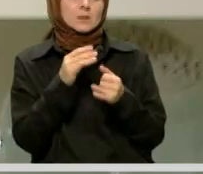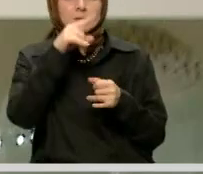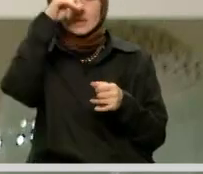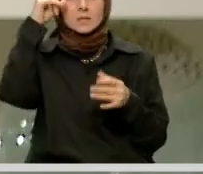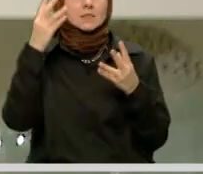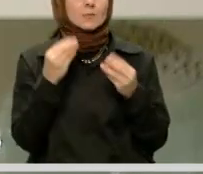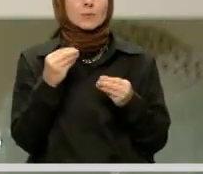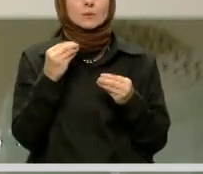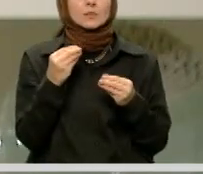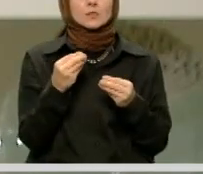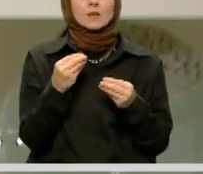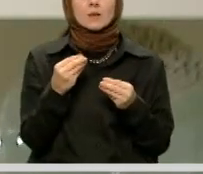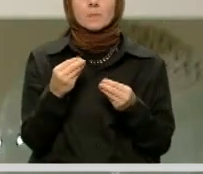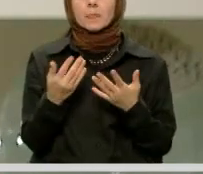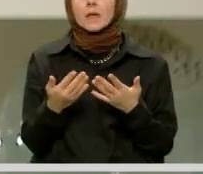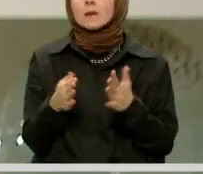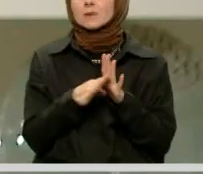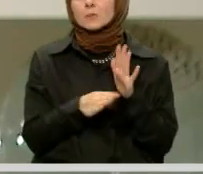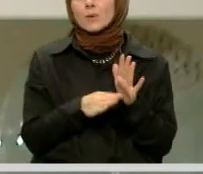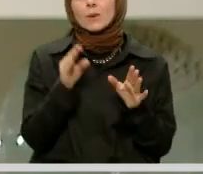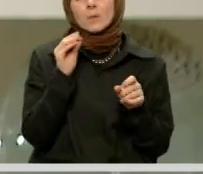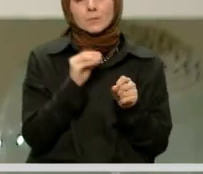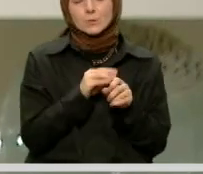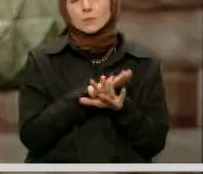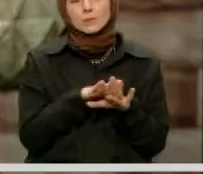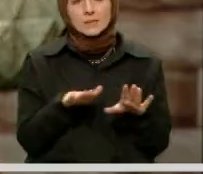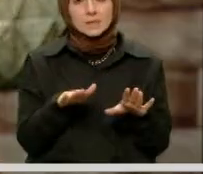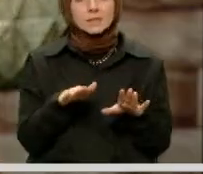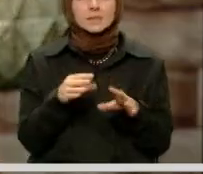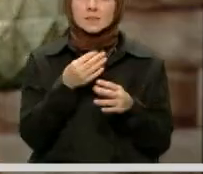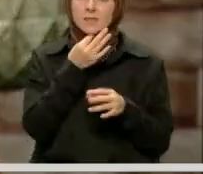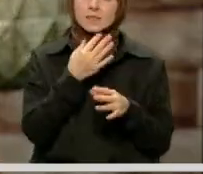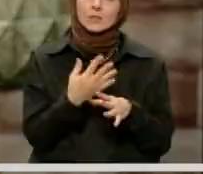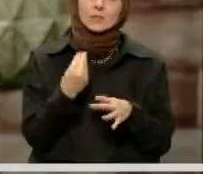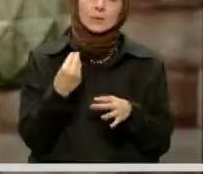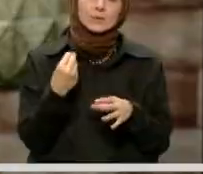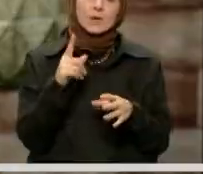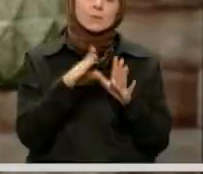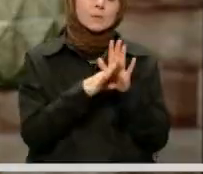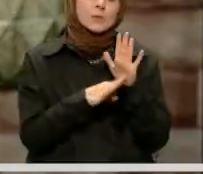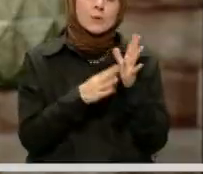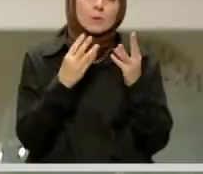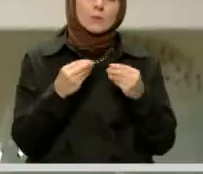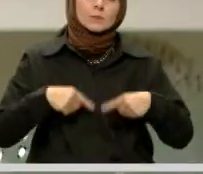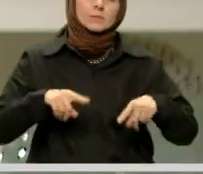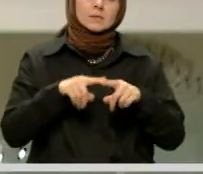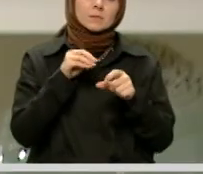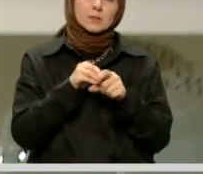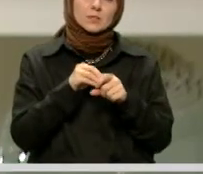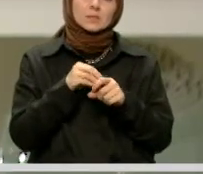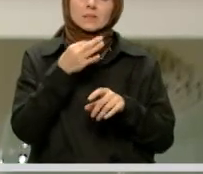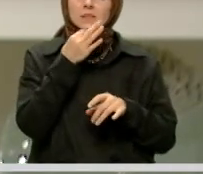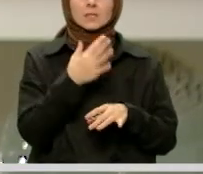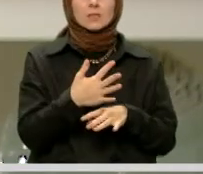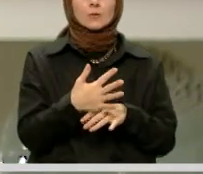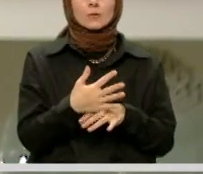biz de bu güzel duaya hocam yayınımızın sonunda. Çok teşekkür ediyoruz. Ben teşekkür ederim. Güzel bir yayın oldu bizler için. Yeniden böyle bizi bir sarsınız hocam, aklımıza getirdiniz